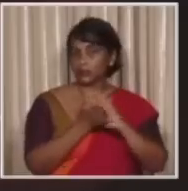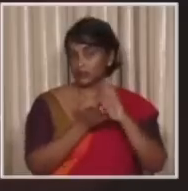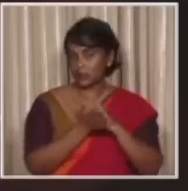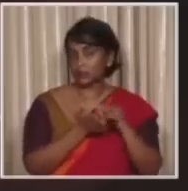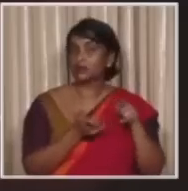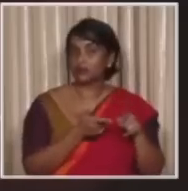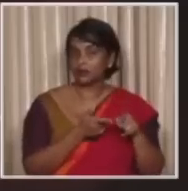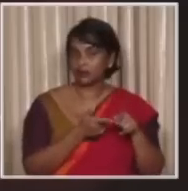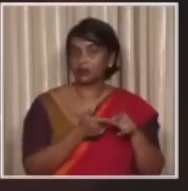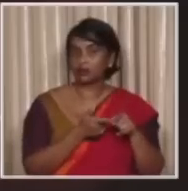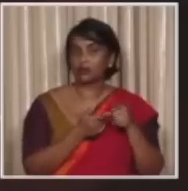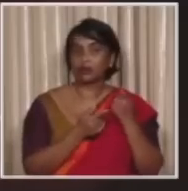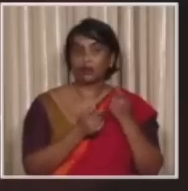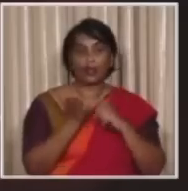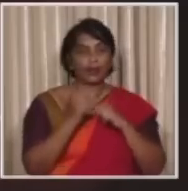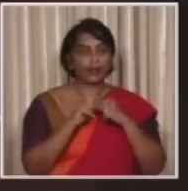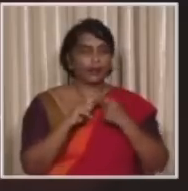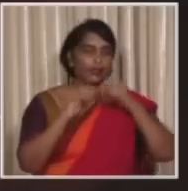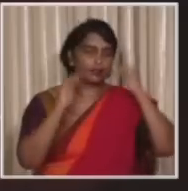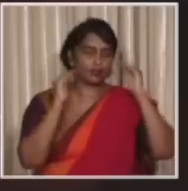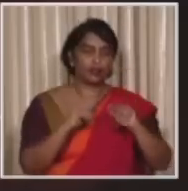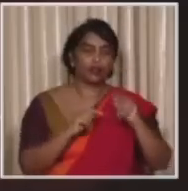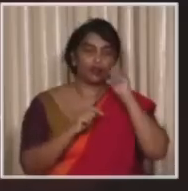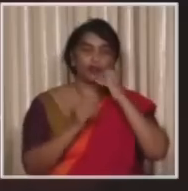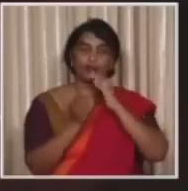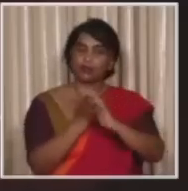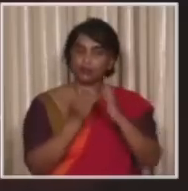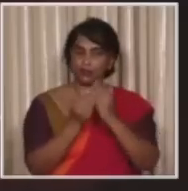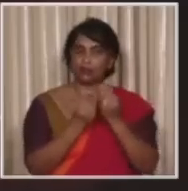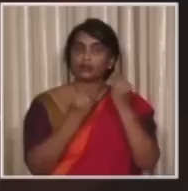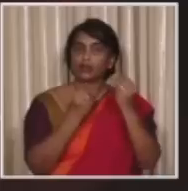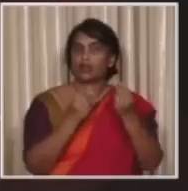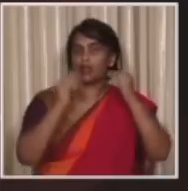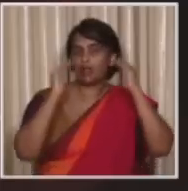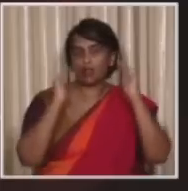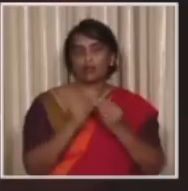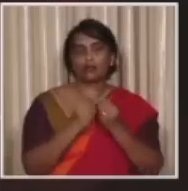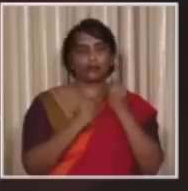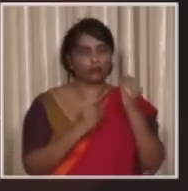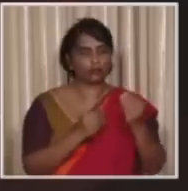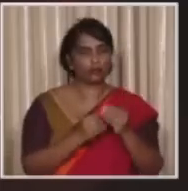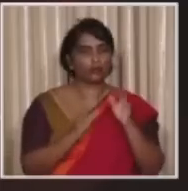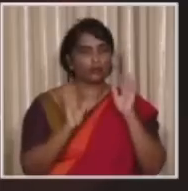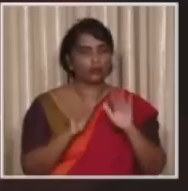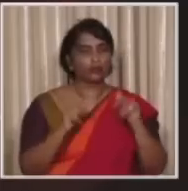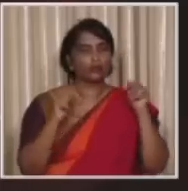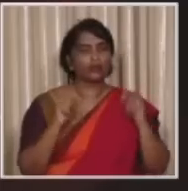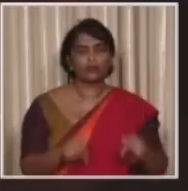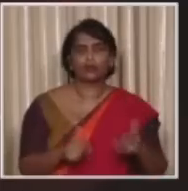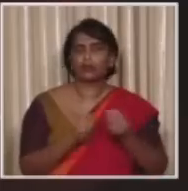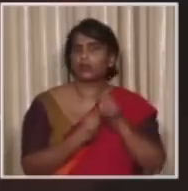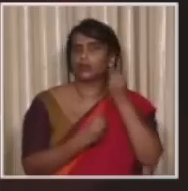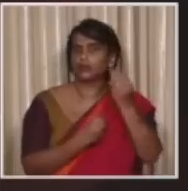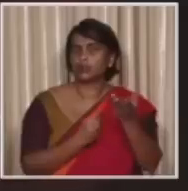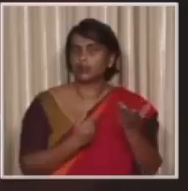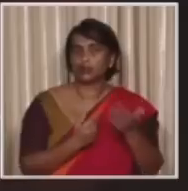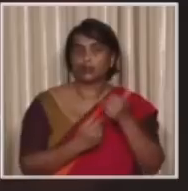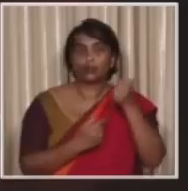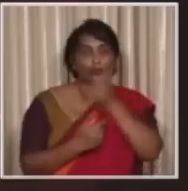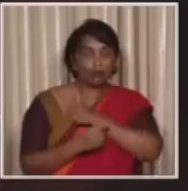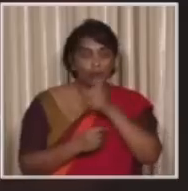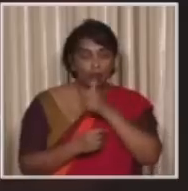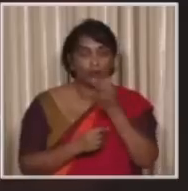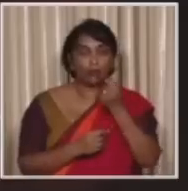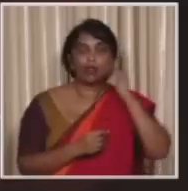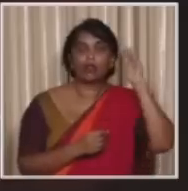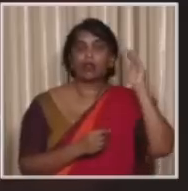වල තියෙන බදු අඩු කරගෙන මිනිසුන් සේවාවන් සහන මිලට සැපයන එක. නමුත් දැන් මොකද්ද දෙන්න යන්නේ? මධ්‍යසාරවල